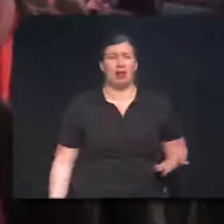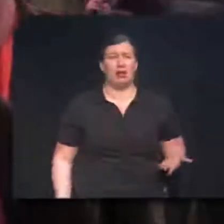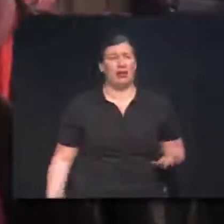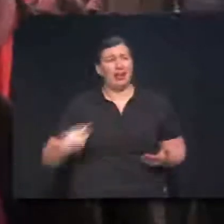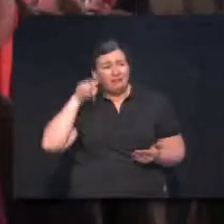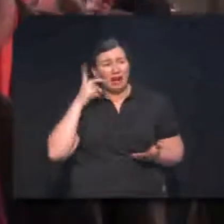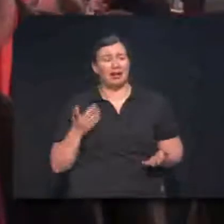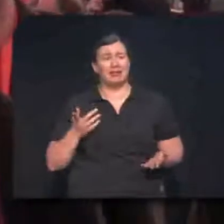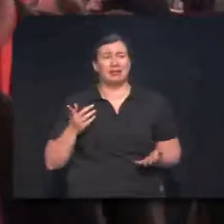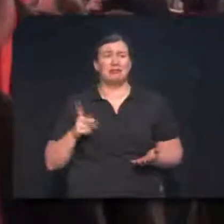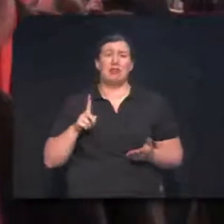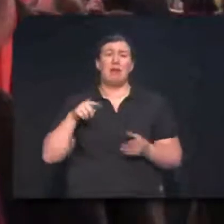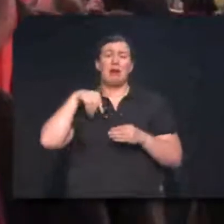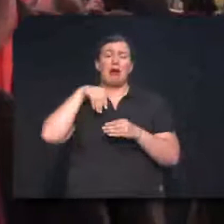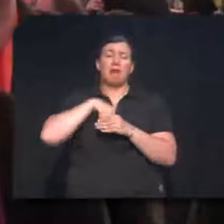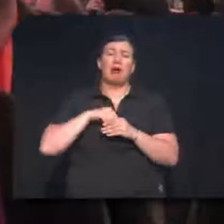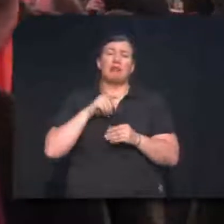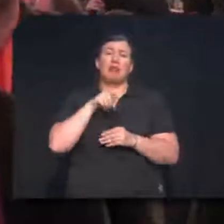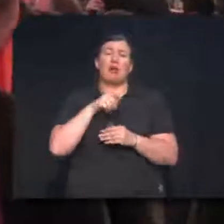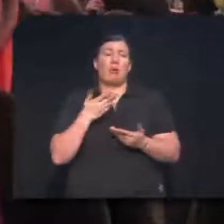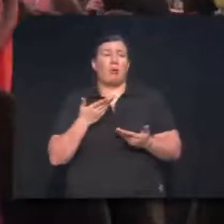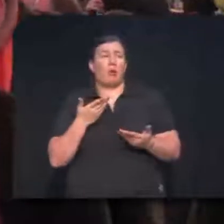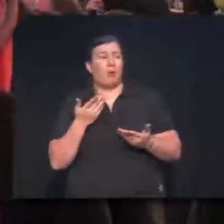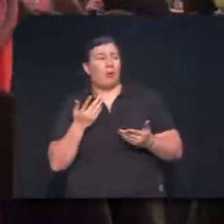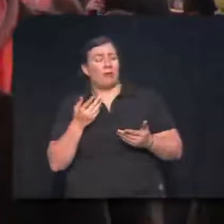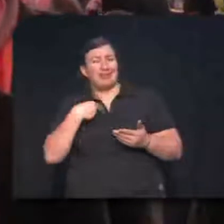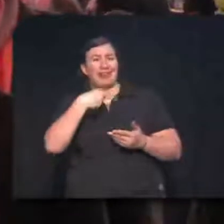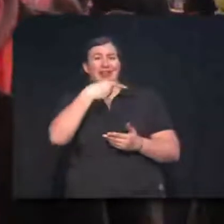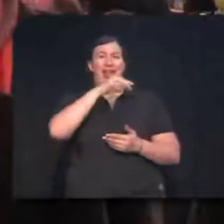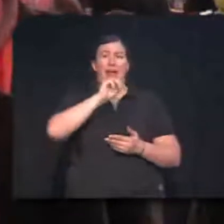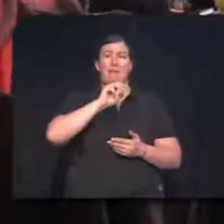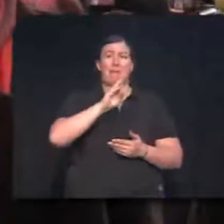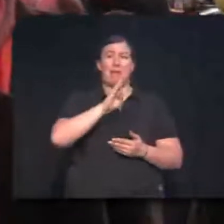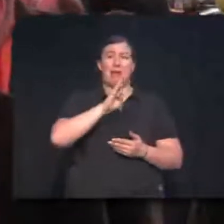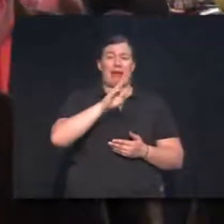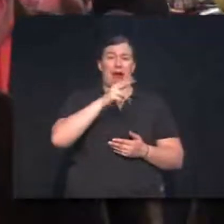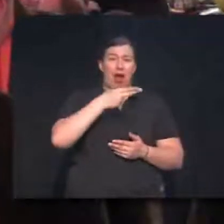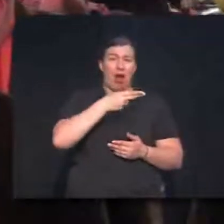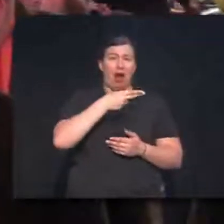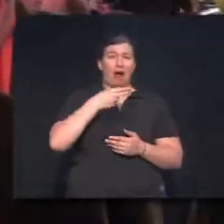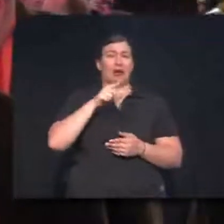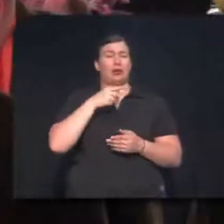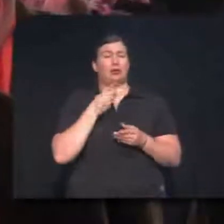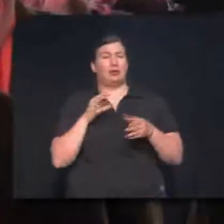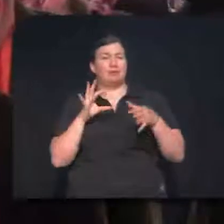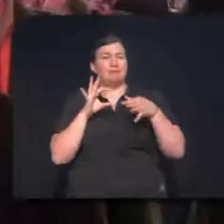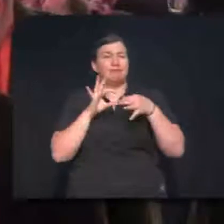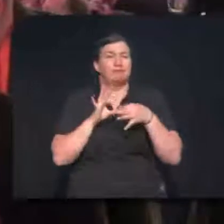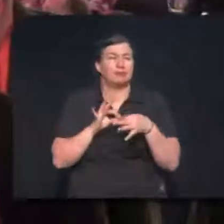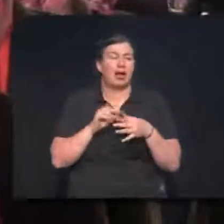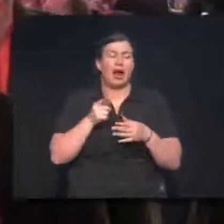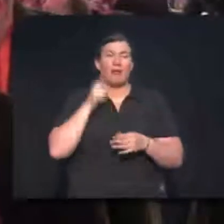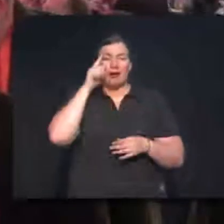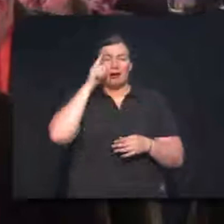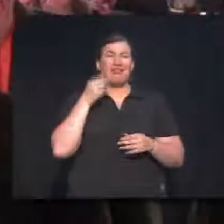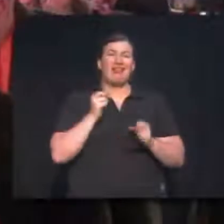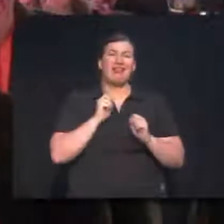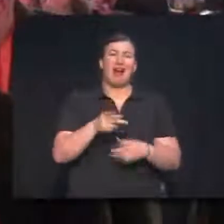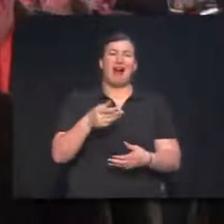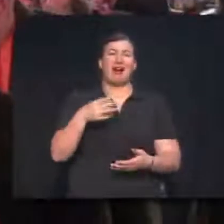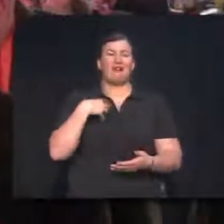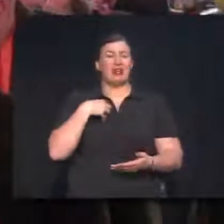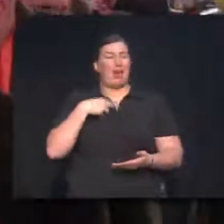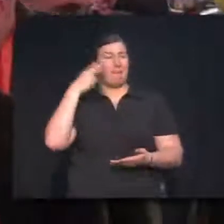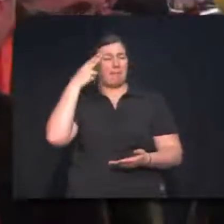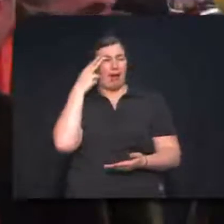GmbH hier auch sicherlich reglementiert aber hier ist eine ganz klare Position die wir als Piraten beziehen können dass wir sagen wir stehen ein